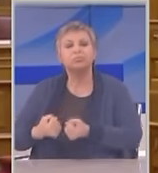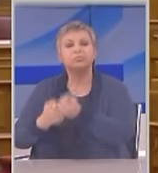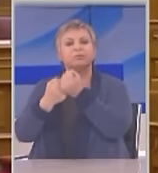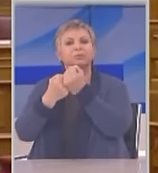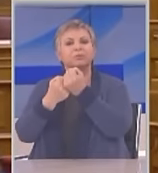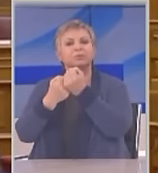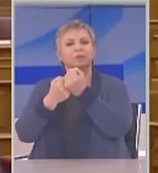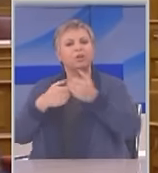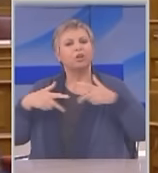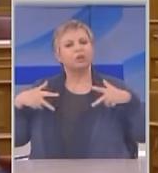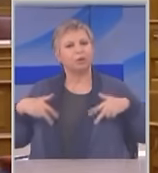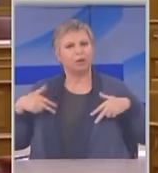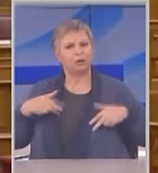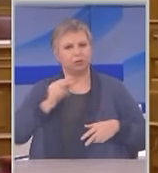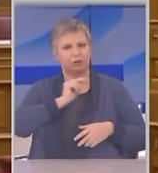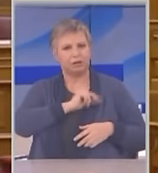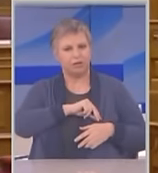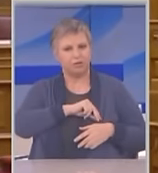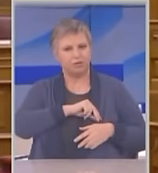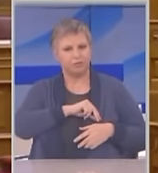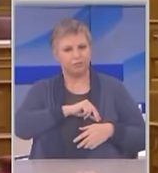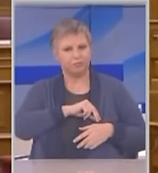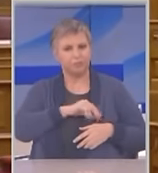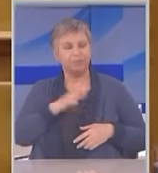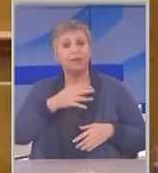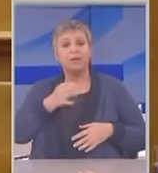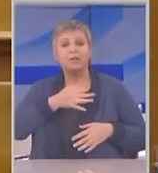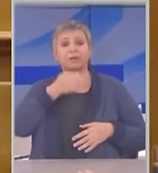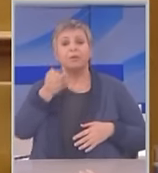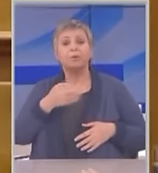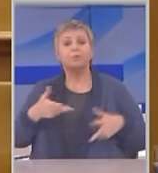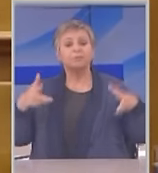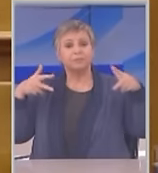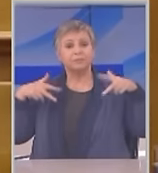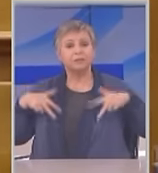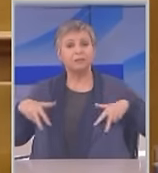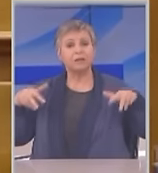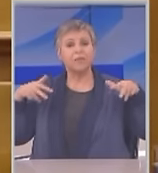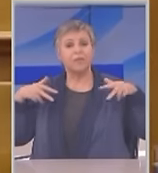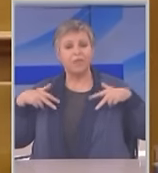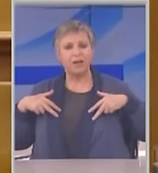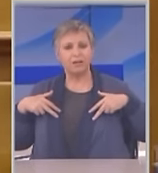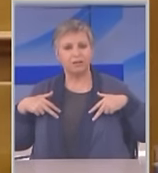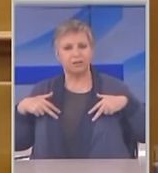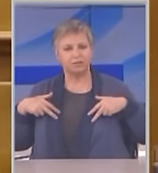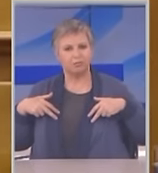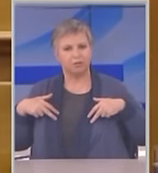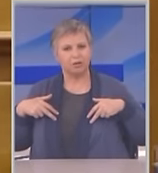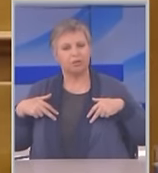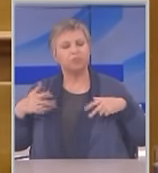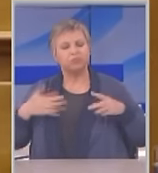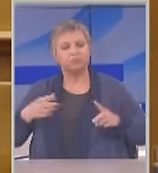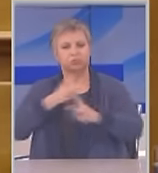Θέλω λοιπόν να κλείσω με το εξής. Η κυβέρνηση αυτή είναι απολύτως προσιλωμένη, κύριε Σχύρη συνάδελφοι, στην υπόθεση της